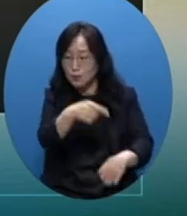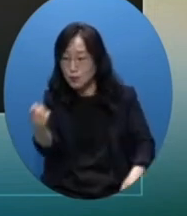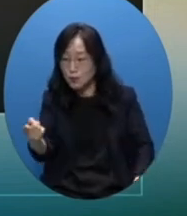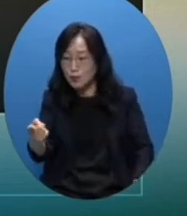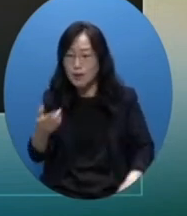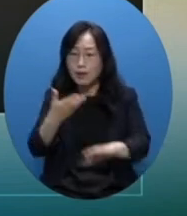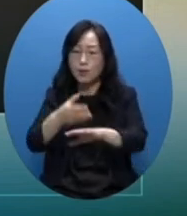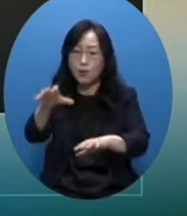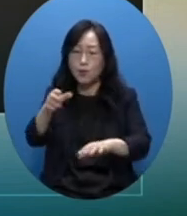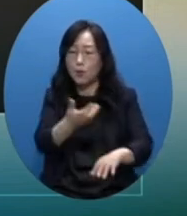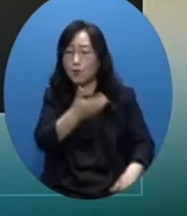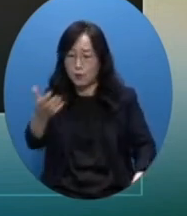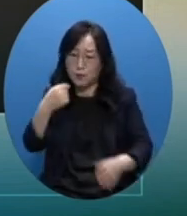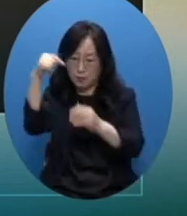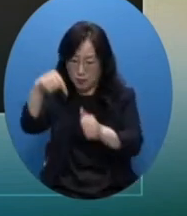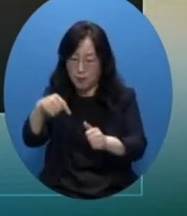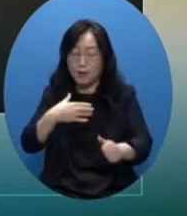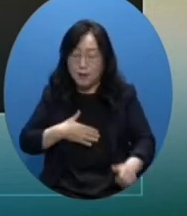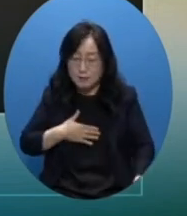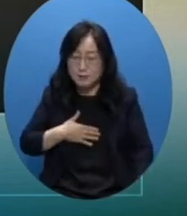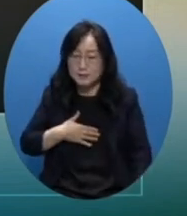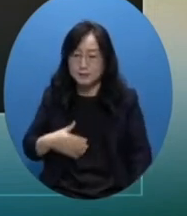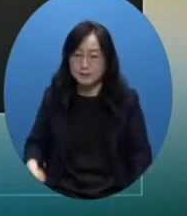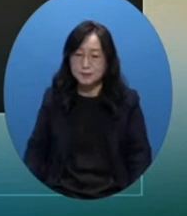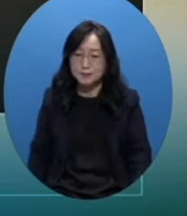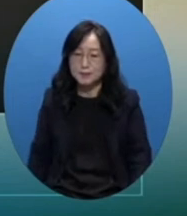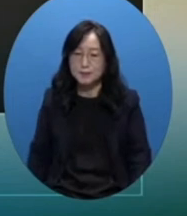되었습니다. 그래서